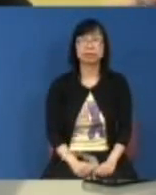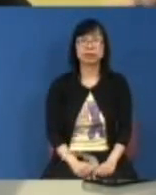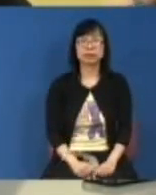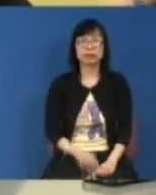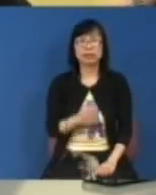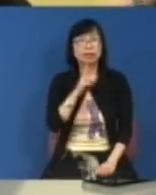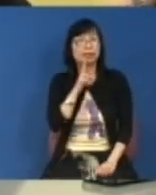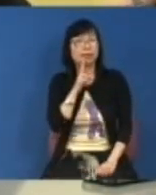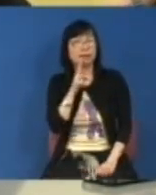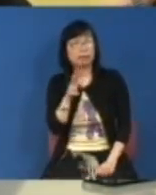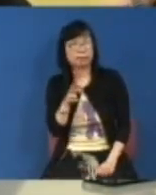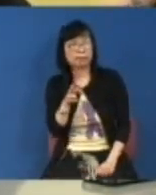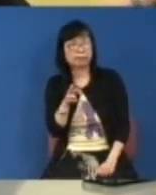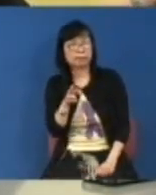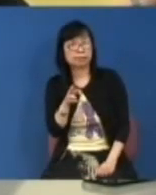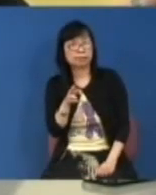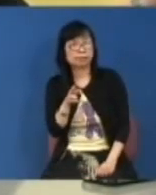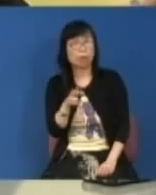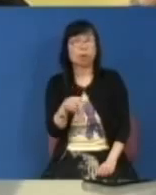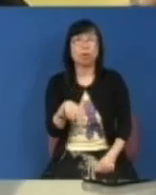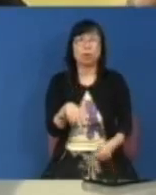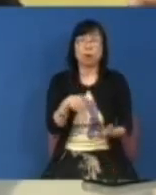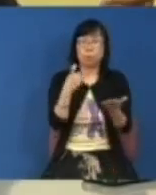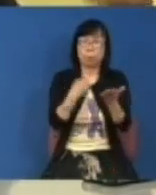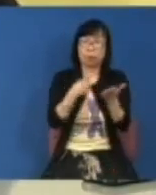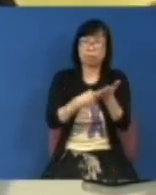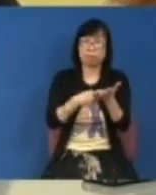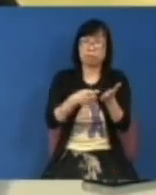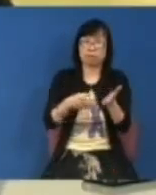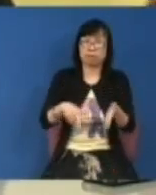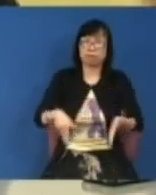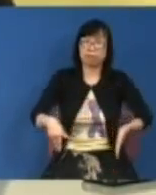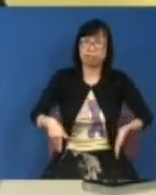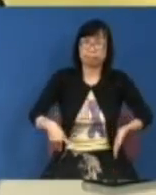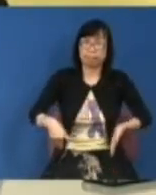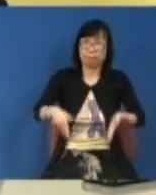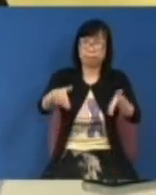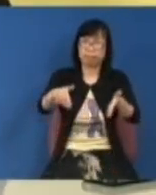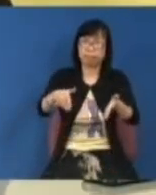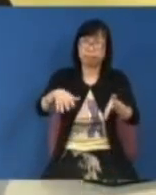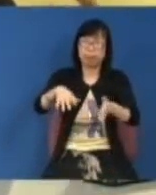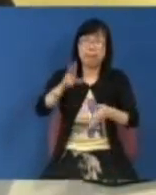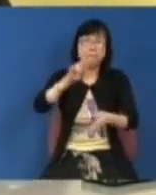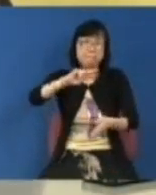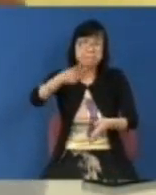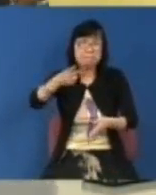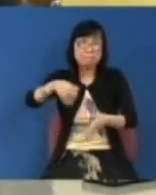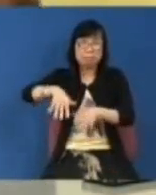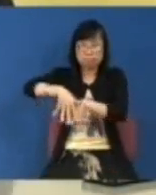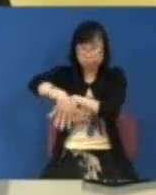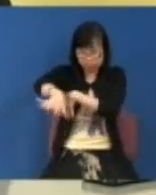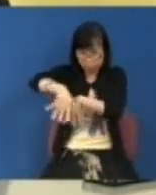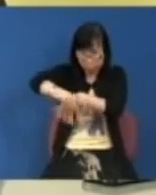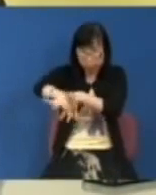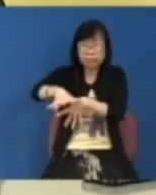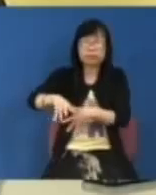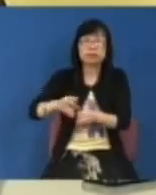令到呢、這個軒尼斯道往東行的線都變咗係遊行線啊嘛，再推而廣之去到海皮都係